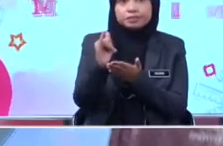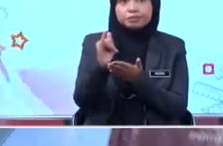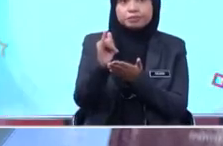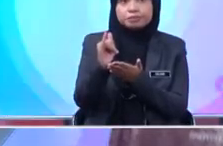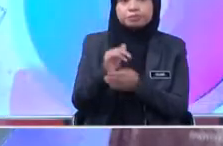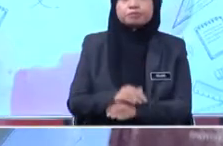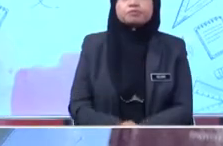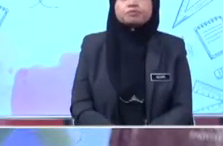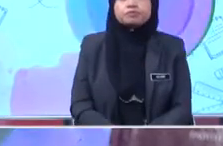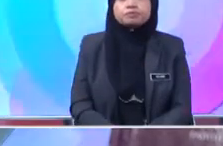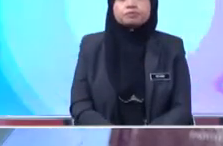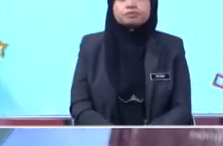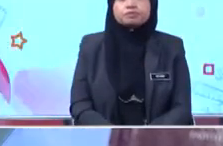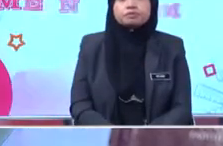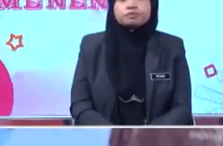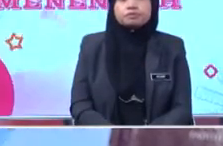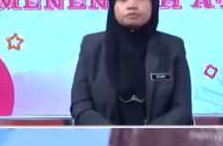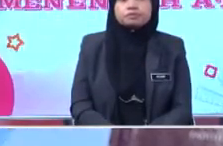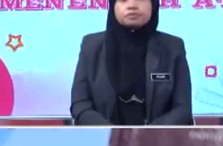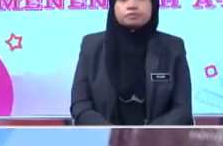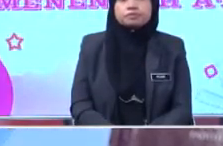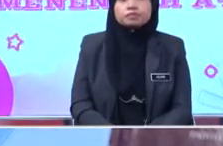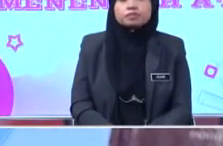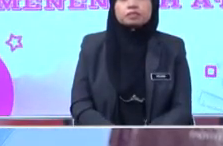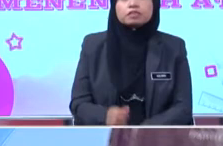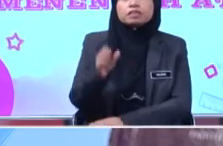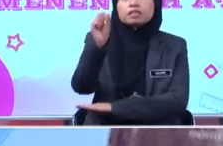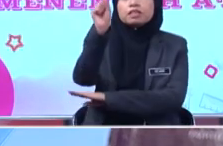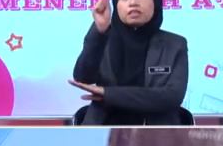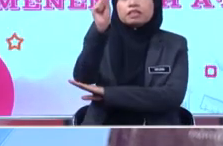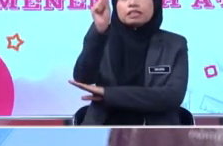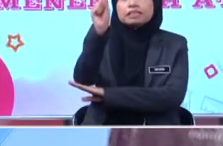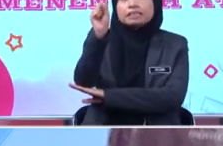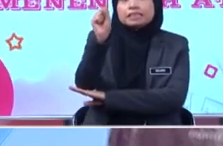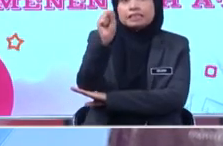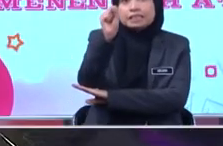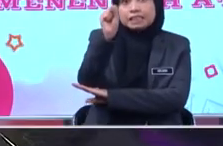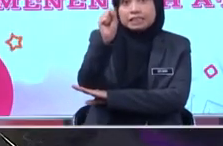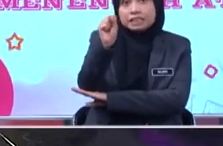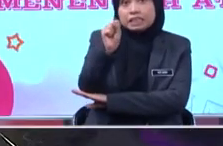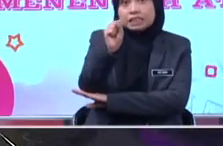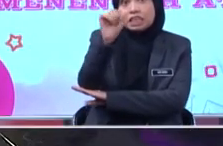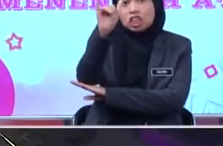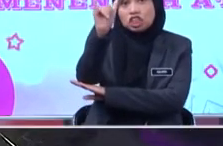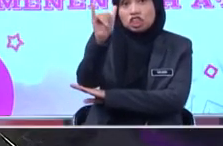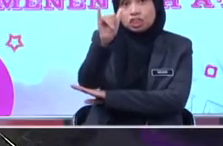sel usai SIM Sin Sod Toys